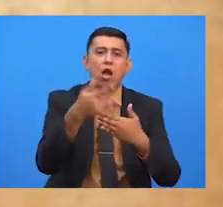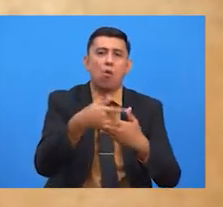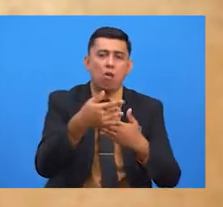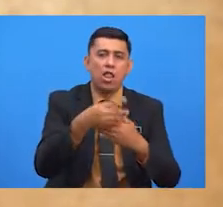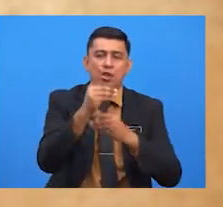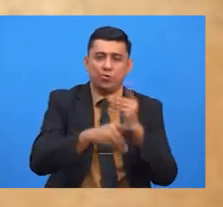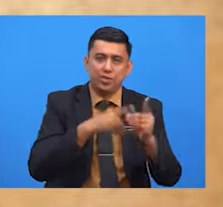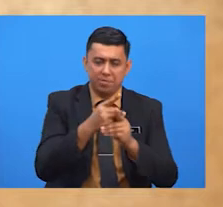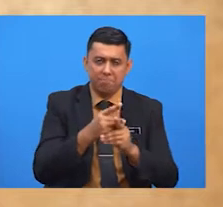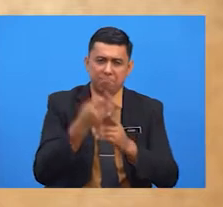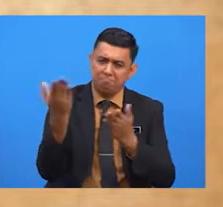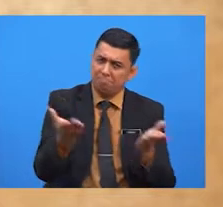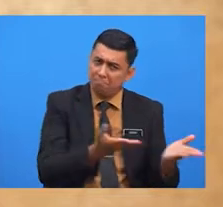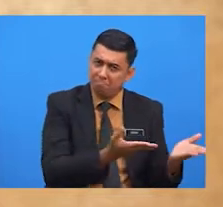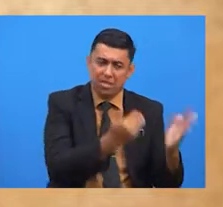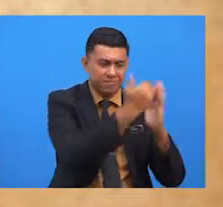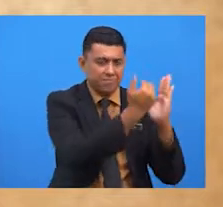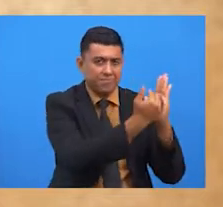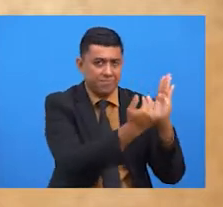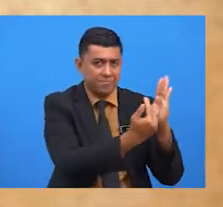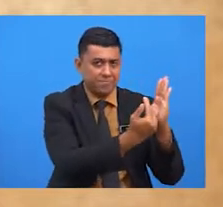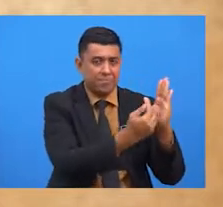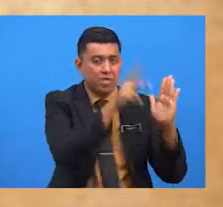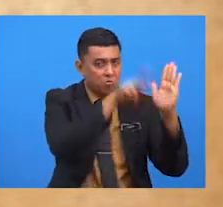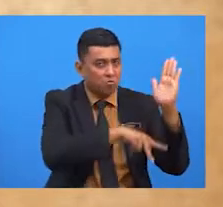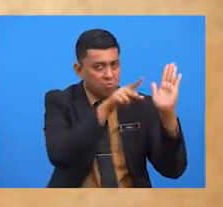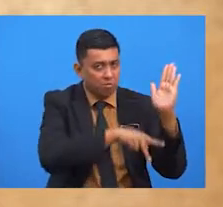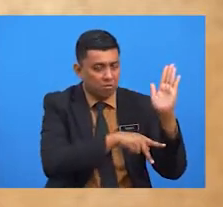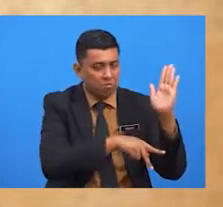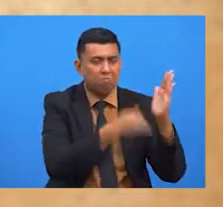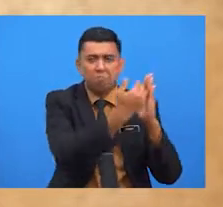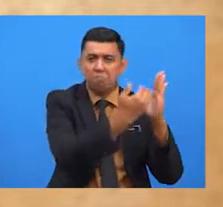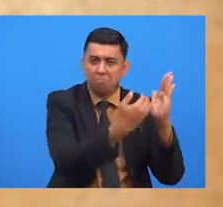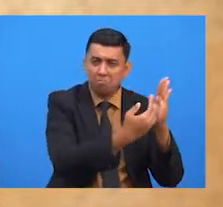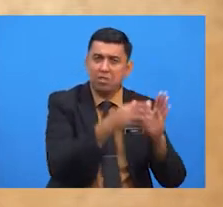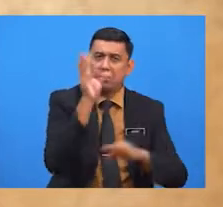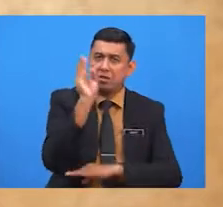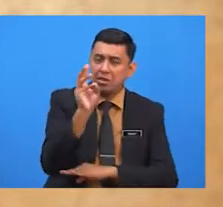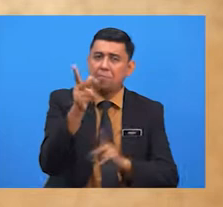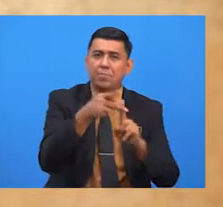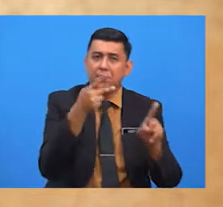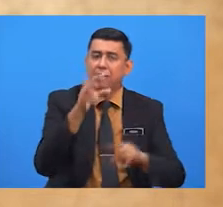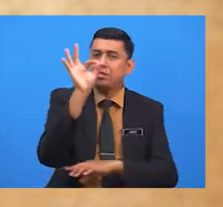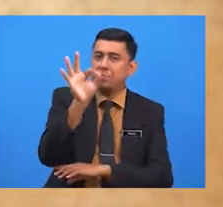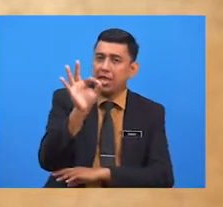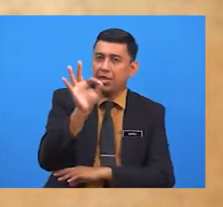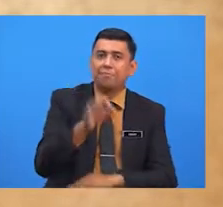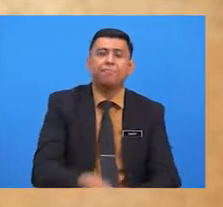senaraikan. Sekurang-kurangnya, murid-murid boleh menyenaraikan 6 daripada